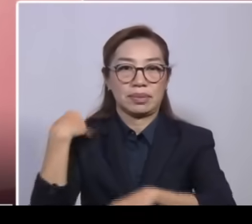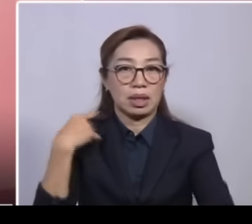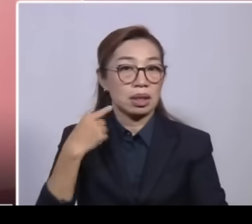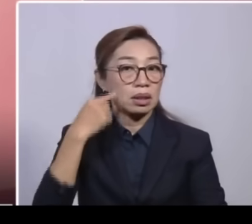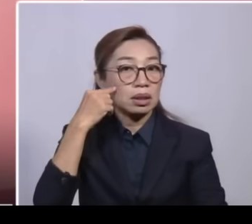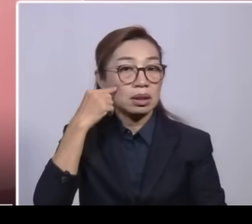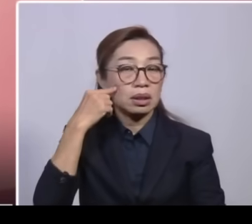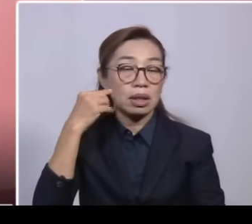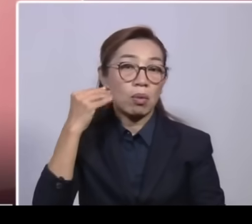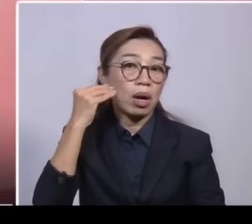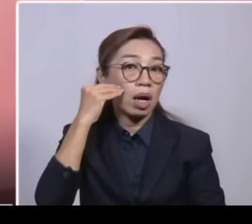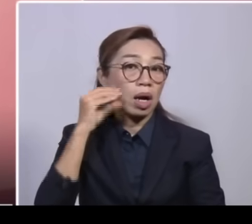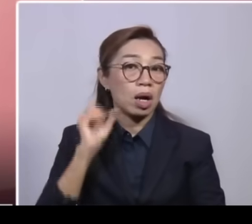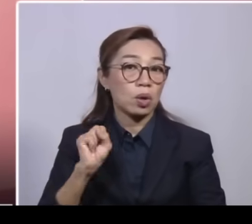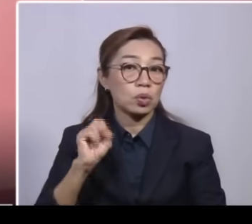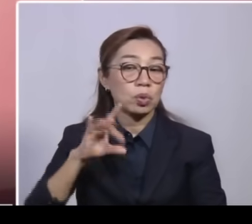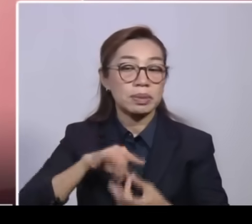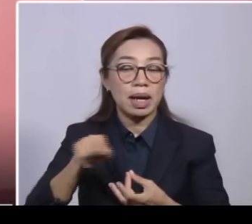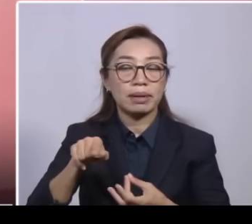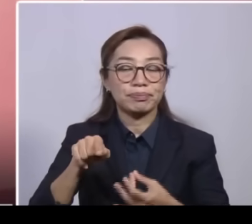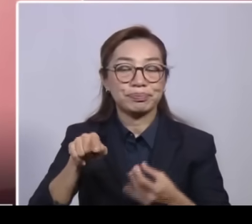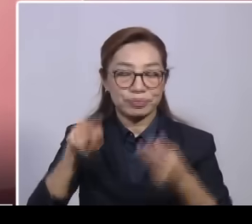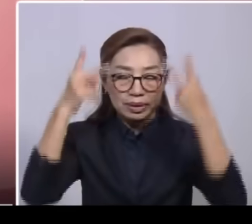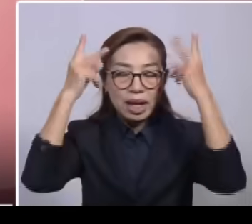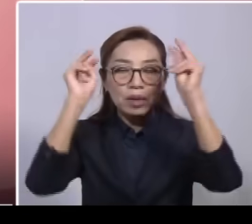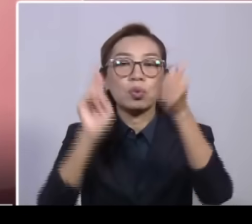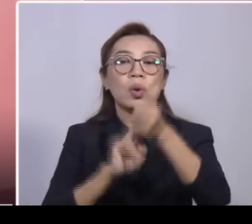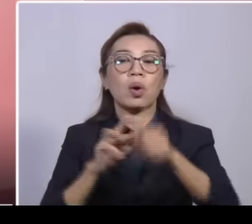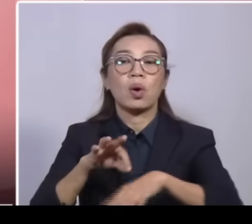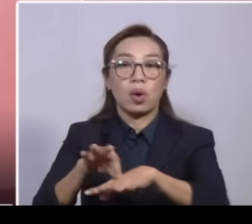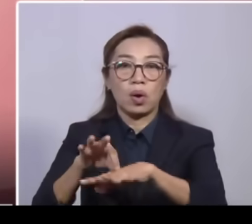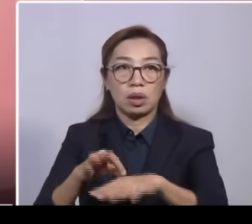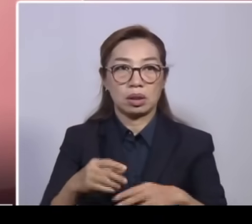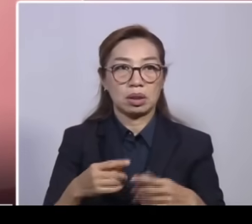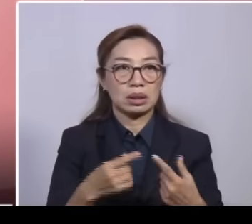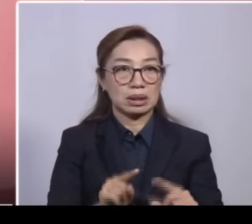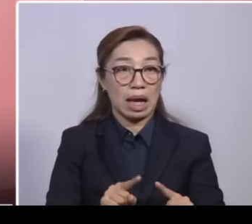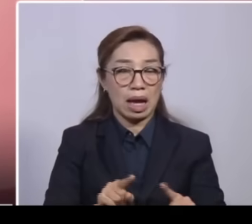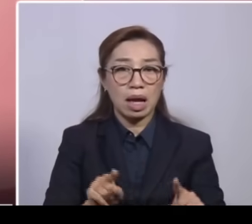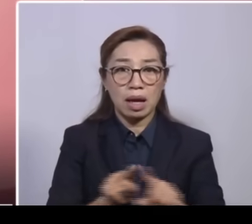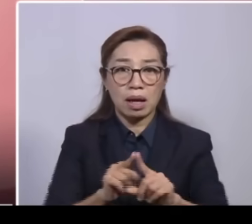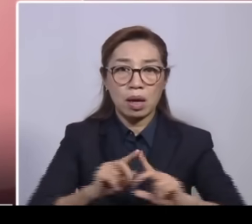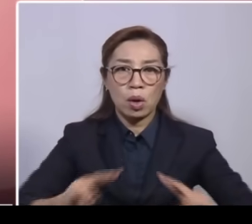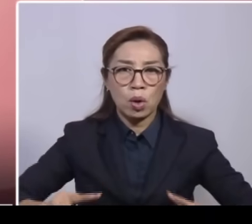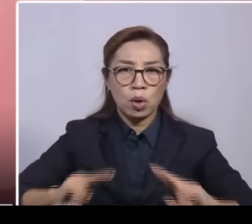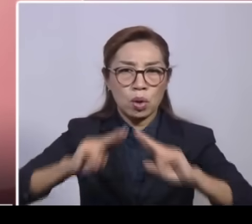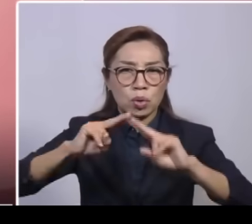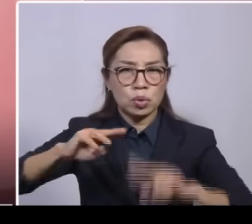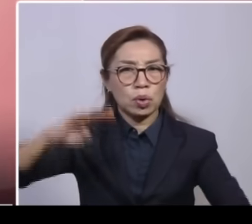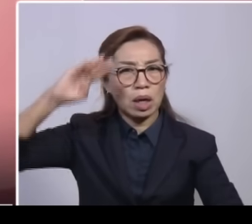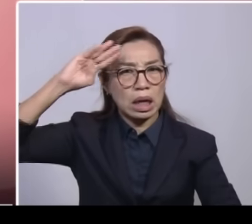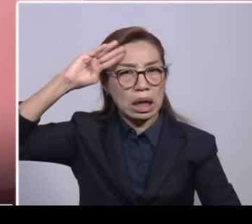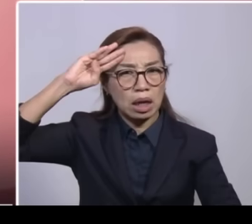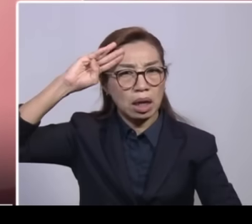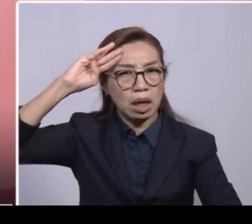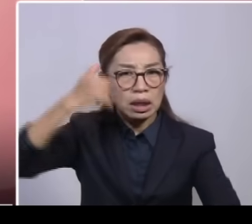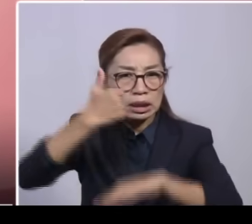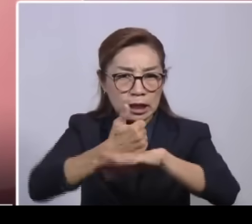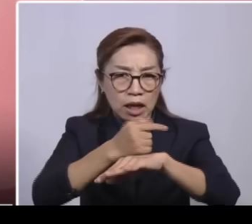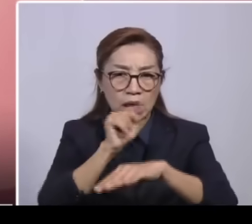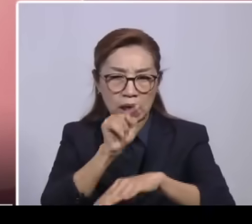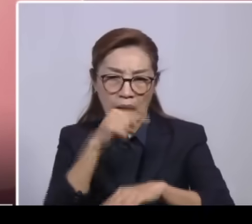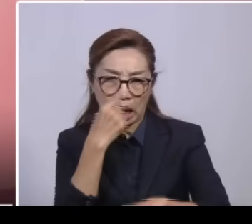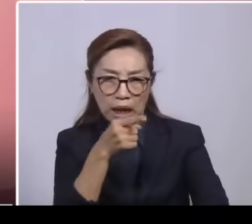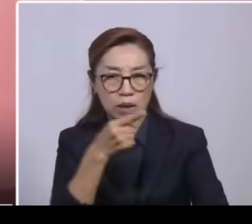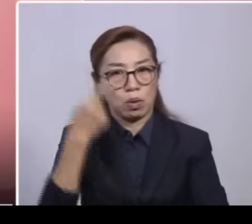เทพสุทินก็จะนั่งเพียงตำแหน่งรองนายกเท่านั้นแต่อีก 1รัฐมนตรีว่าการกระทรวงกลาโหมอันนี้เนี่ยก็เป็นที่ต้อง